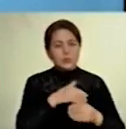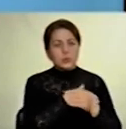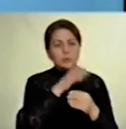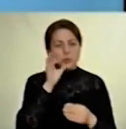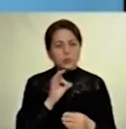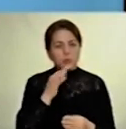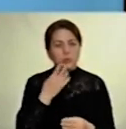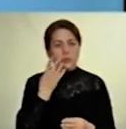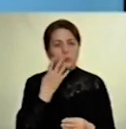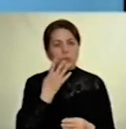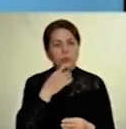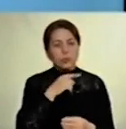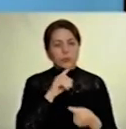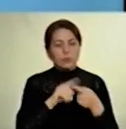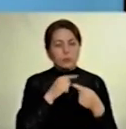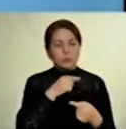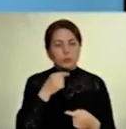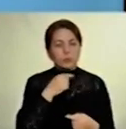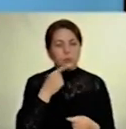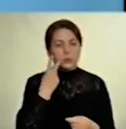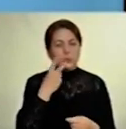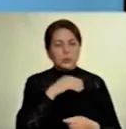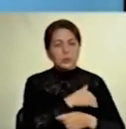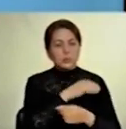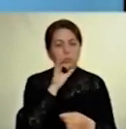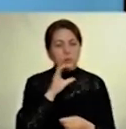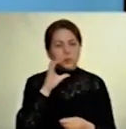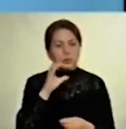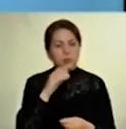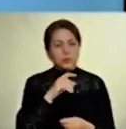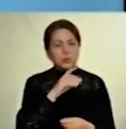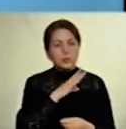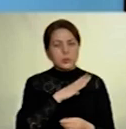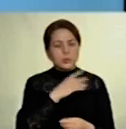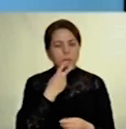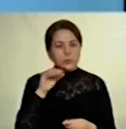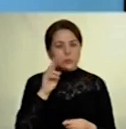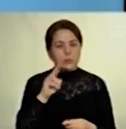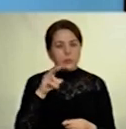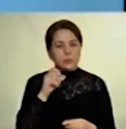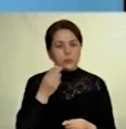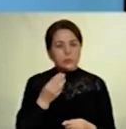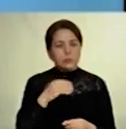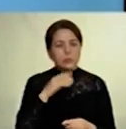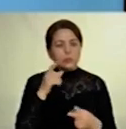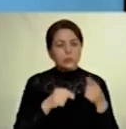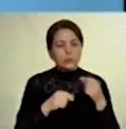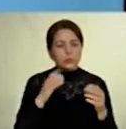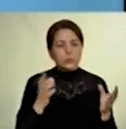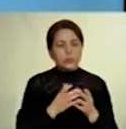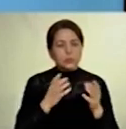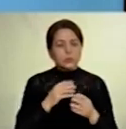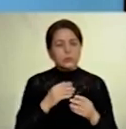harorati 4 plus minus 2 gradus selsiy ekani ko'rsatilgan. Sutni